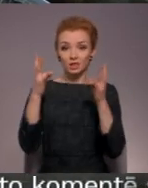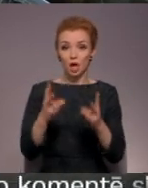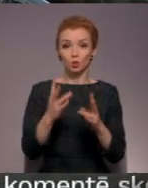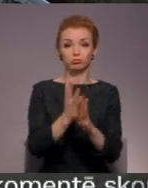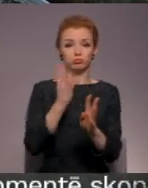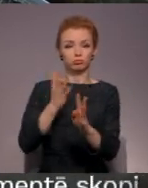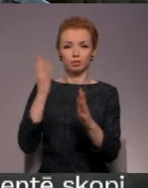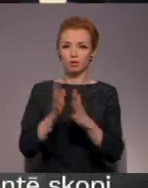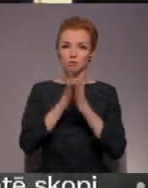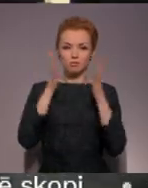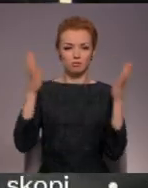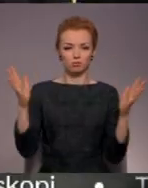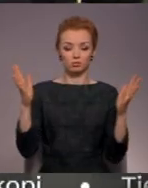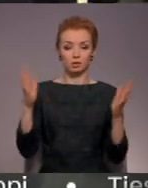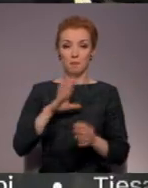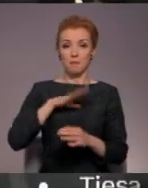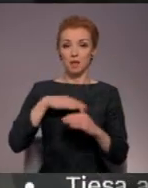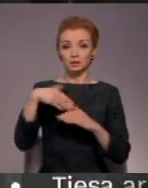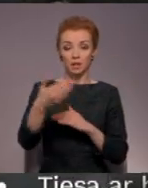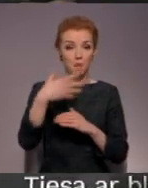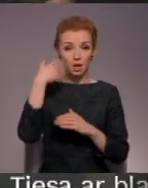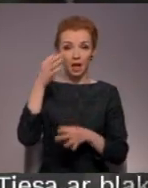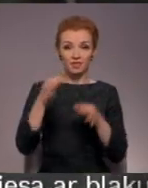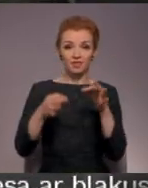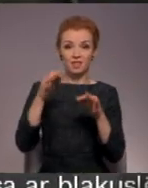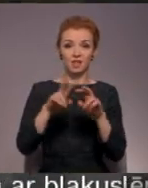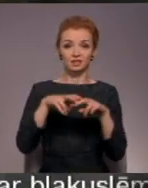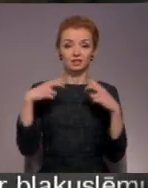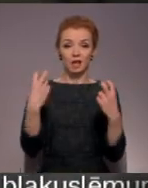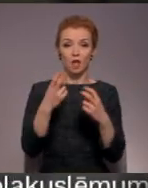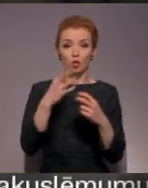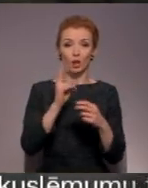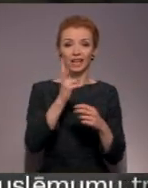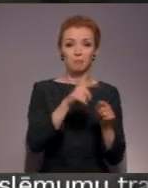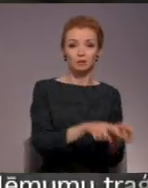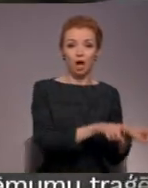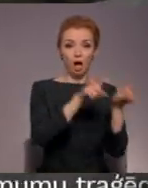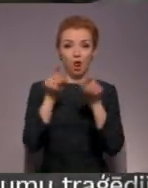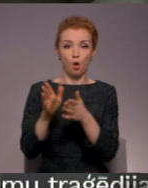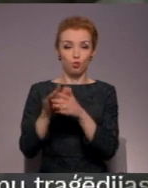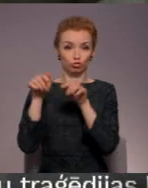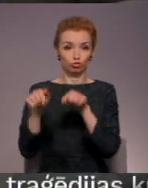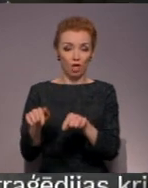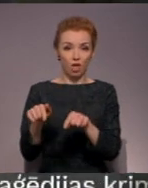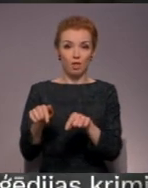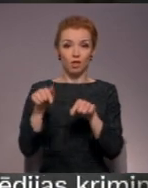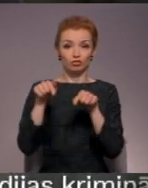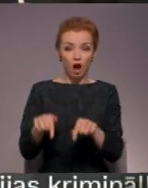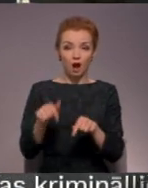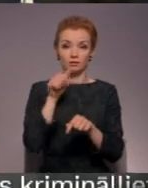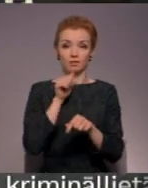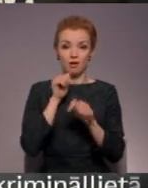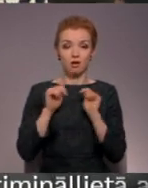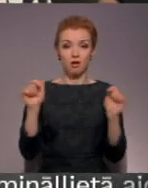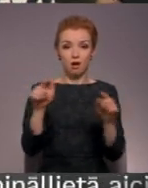gana piepildītas. Pēc tam, kad tiesas sēdes no Ķīpseles pārcēlās uz Šejieni, tieši šajā tiesas